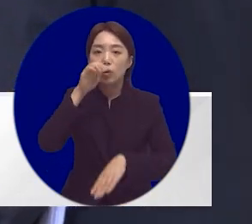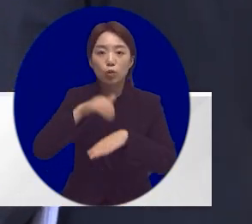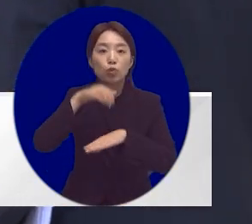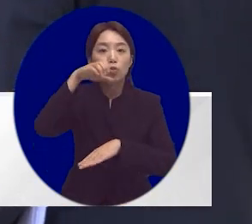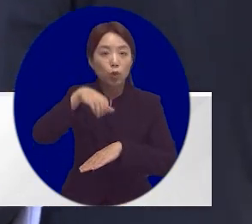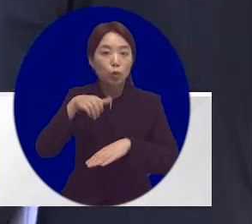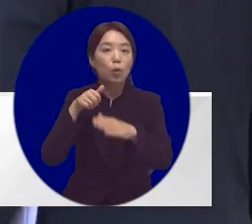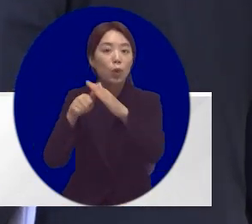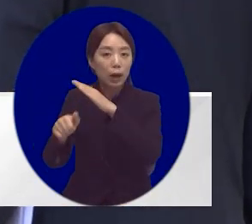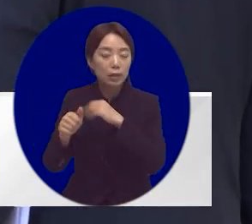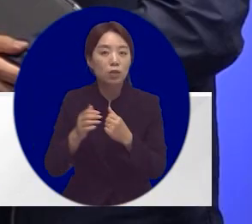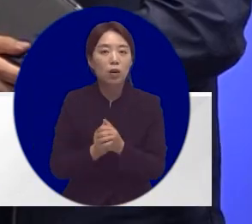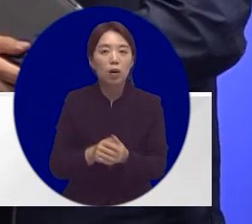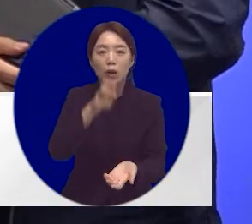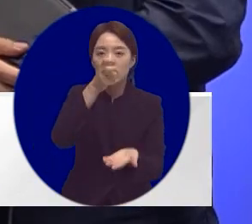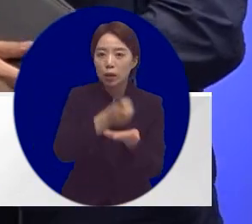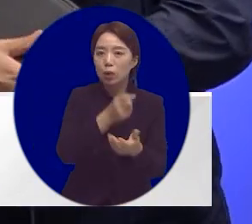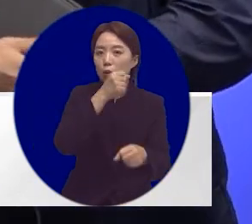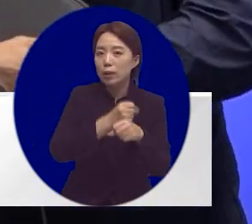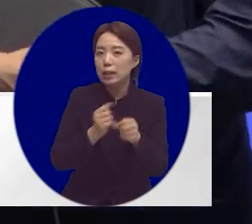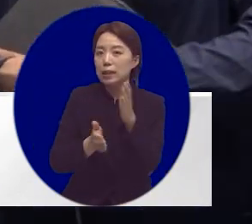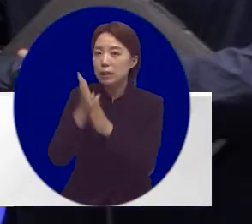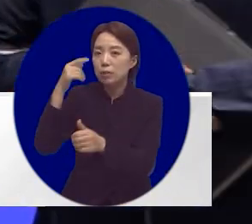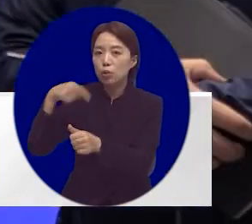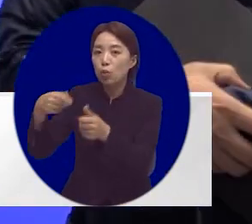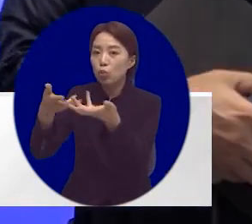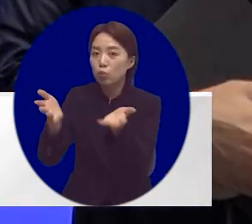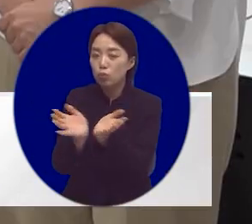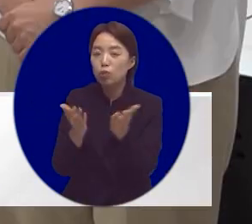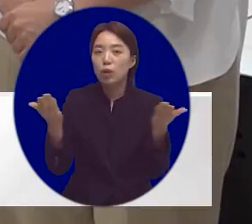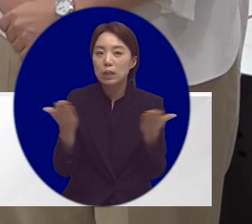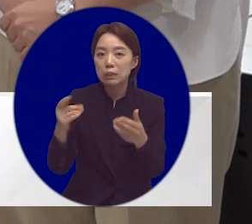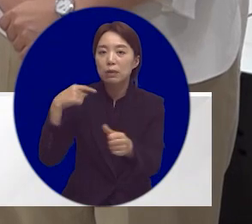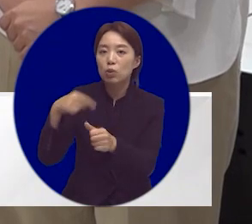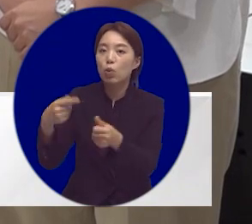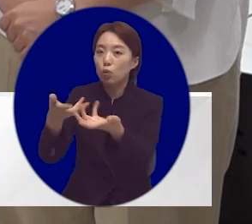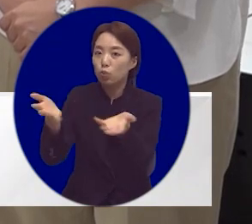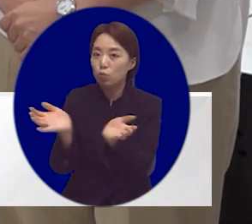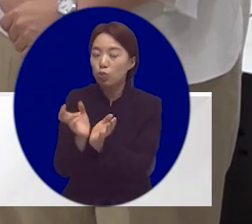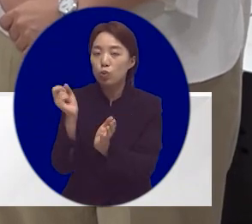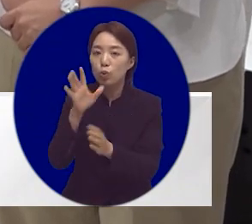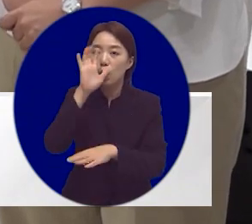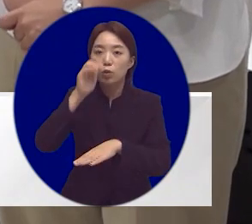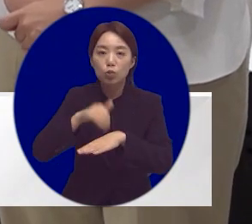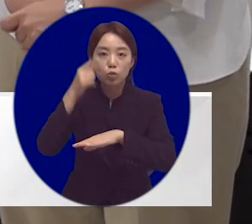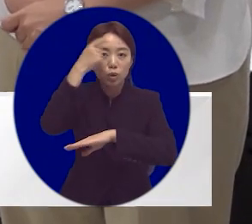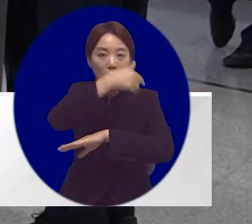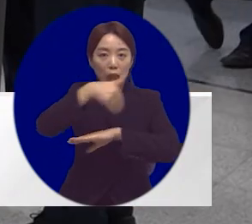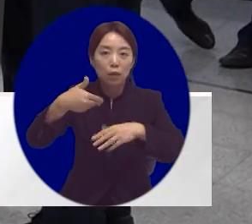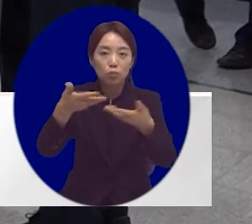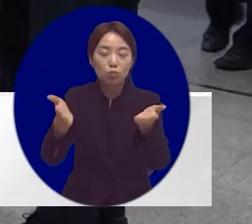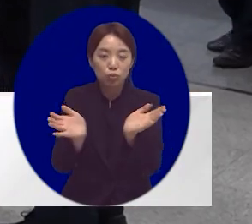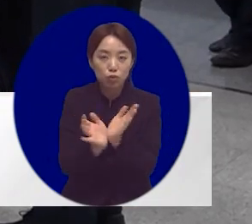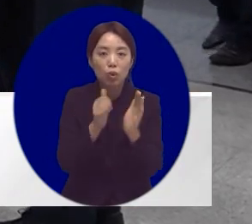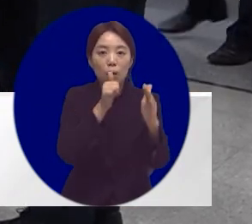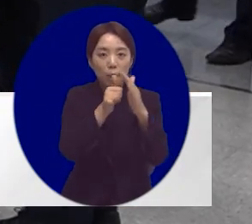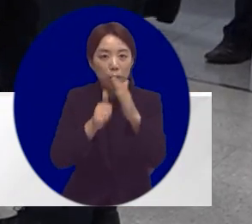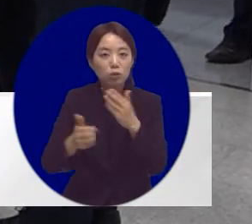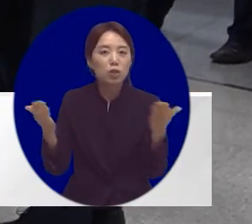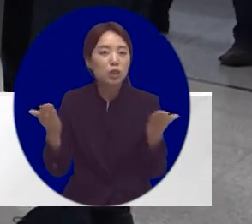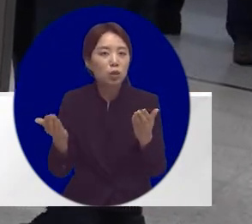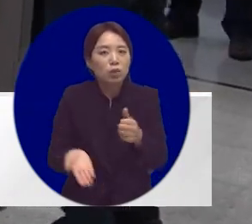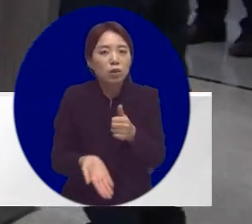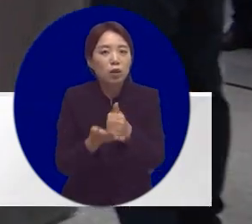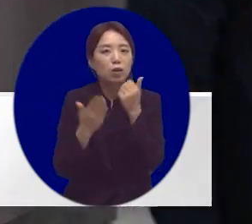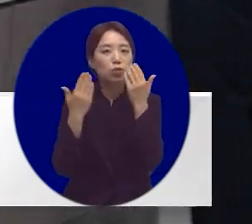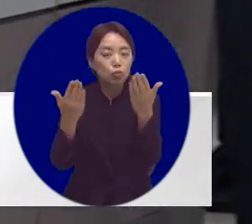이동해 제도연구부, 시민교육부, 직무교육부, 연수기획부를 차례로 방문하며 직원들의 노고를